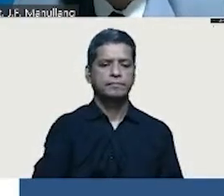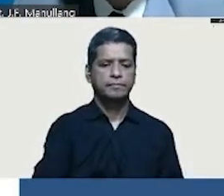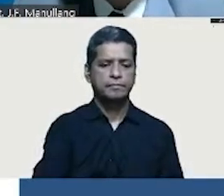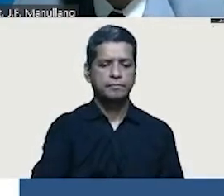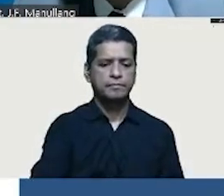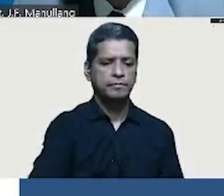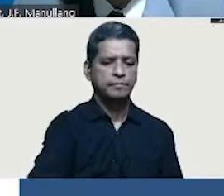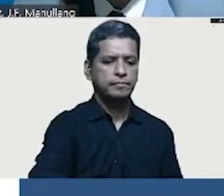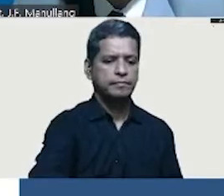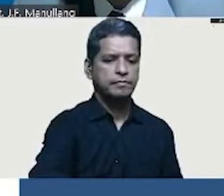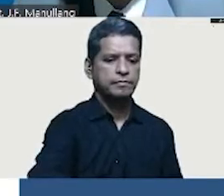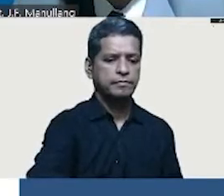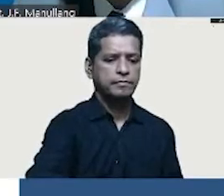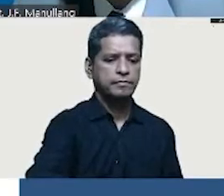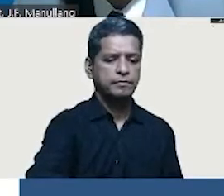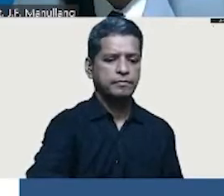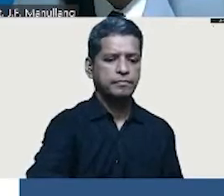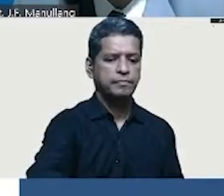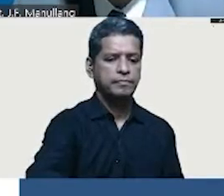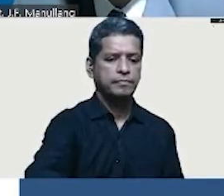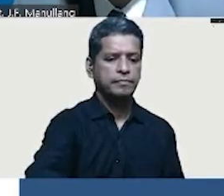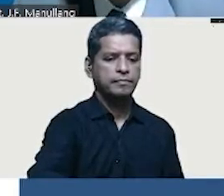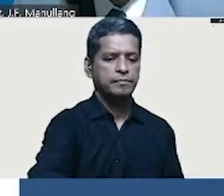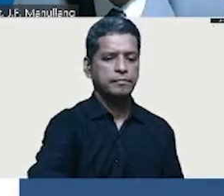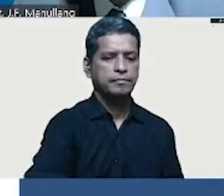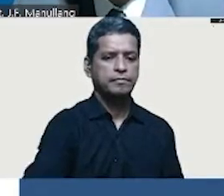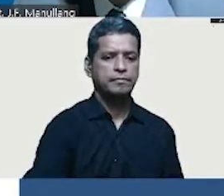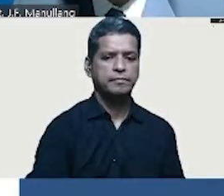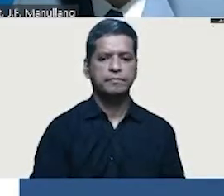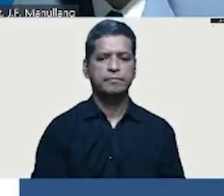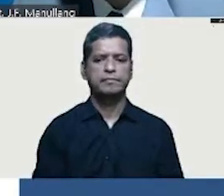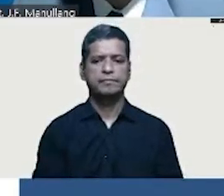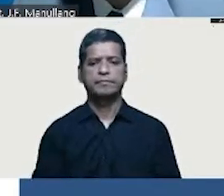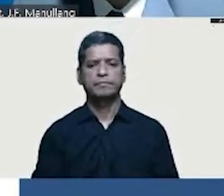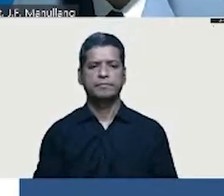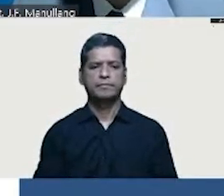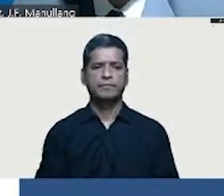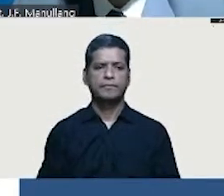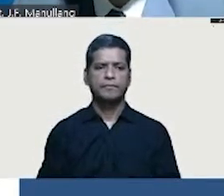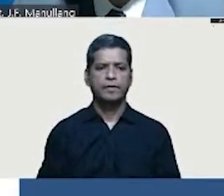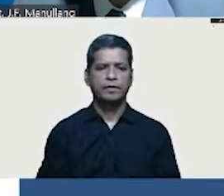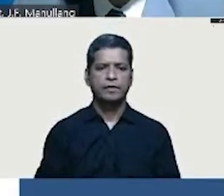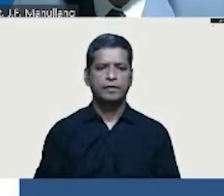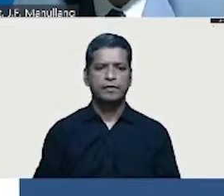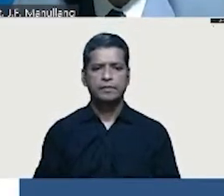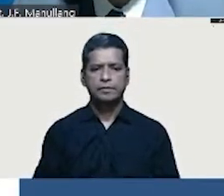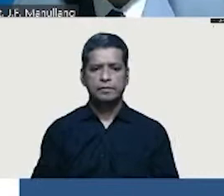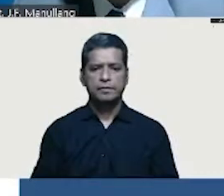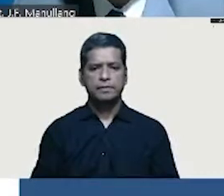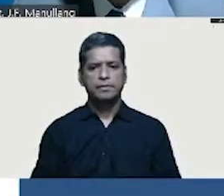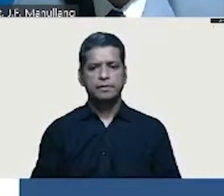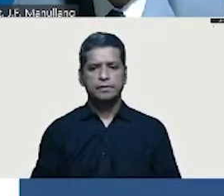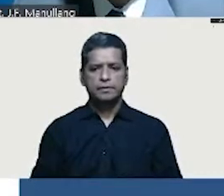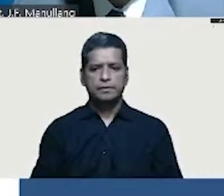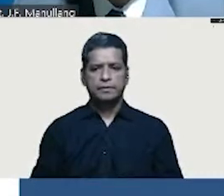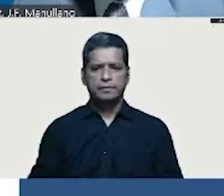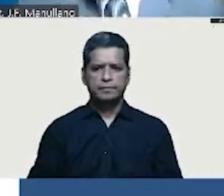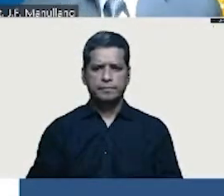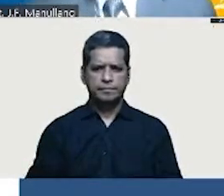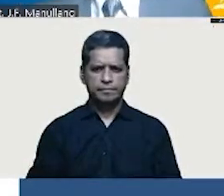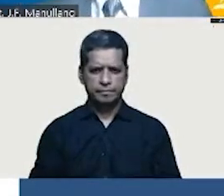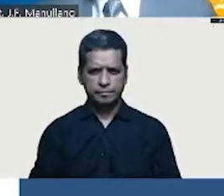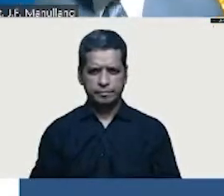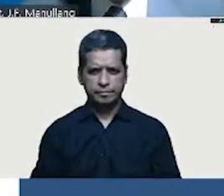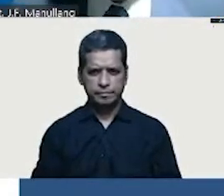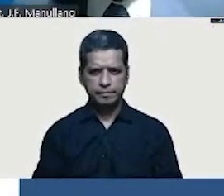Iya nantinya spirit of time Artinya selama satu periode